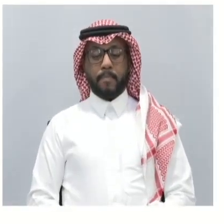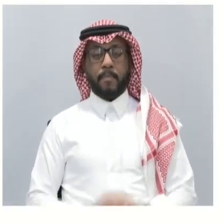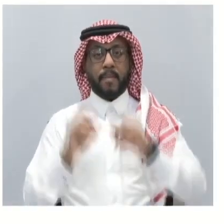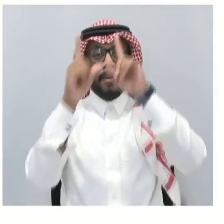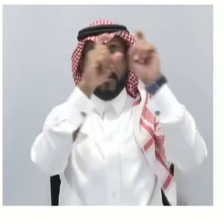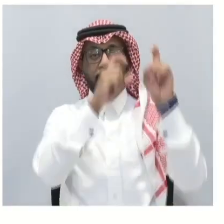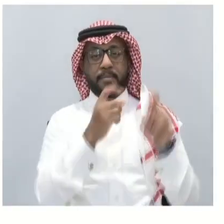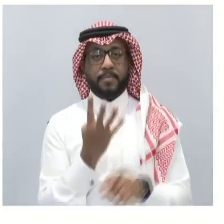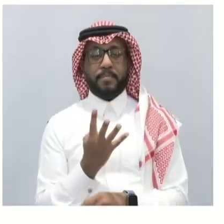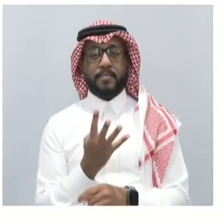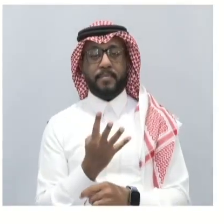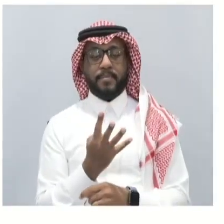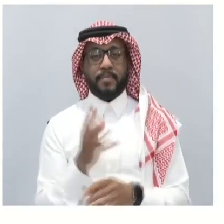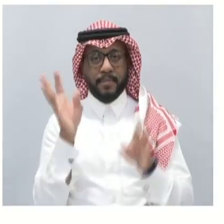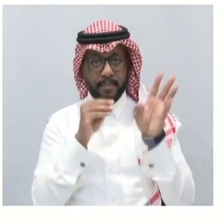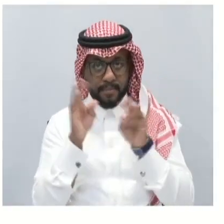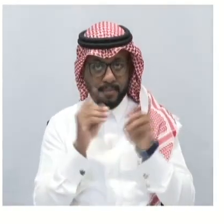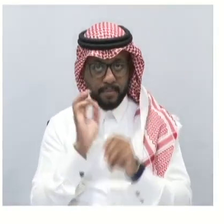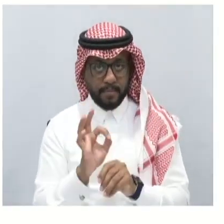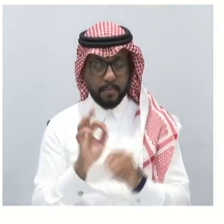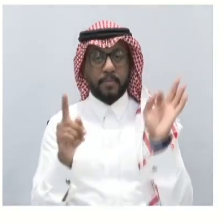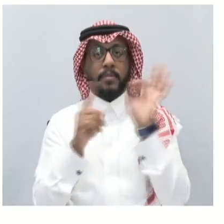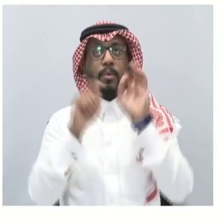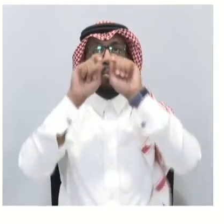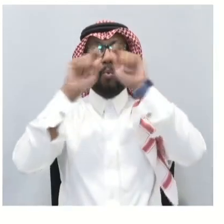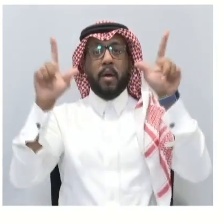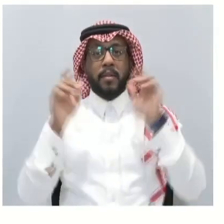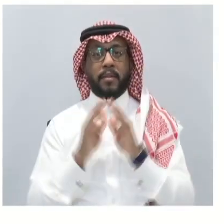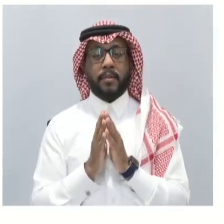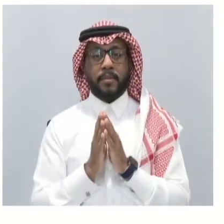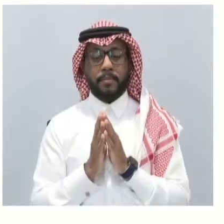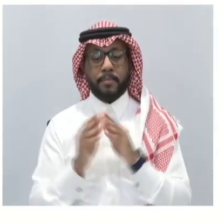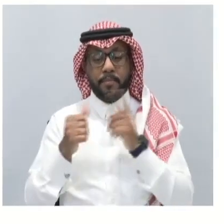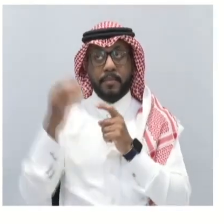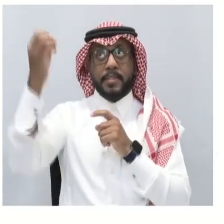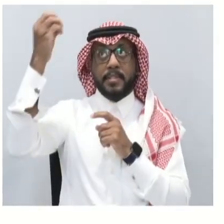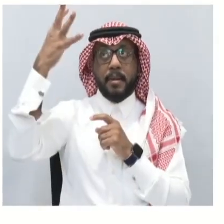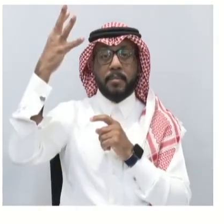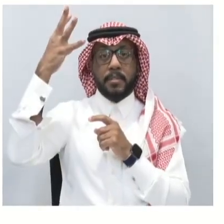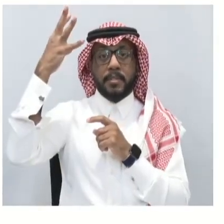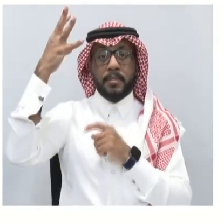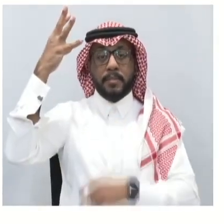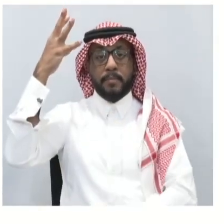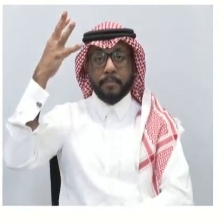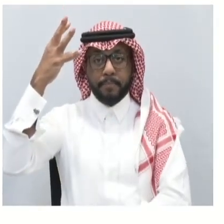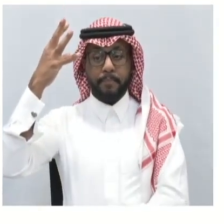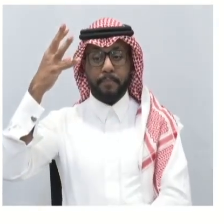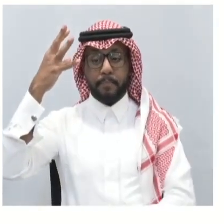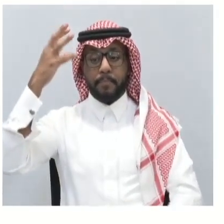الاربع لها قصه عندي ايش شمس